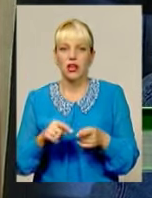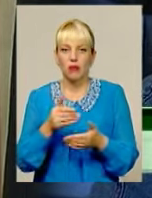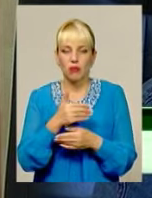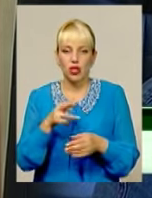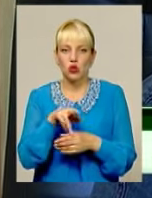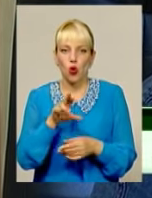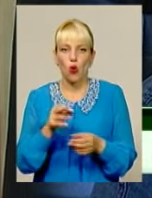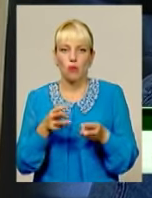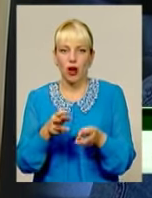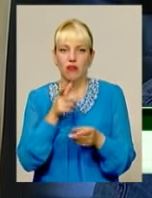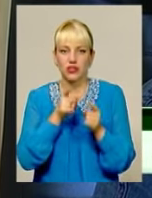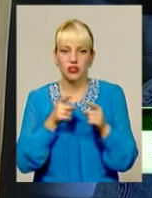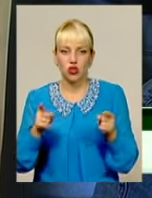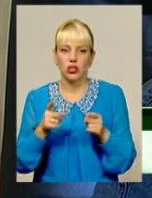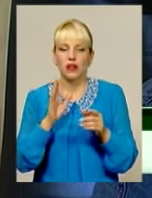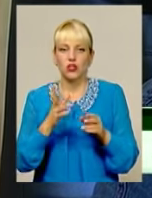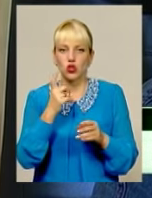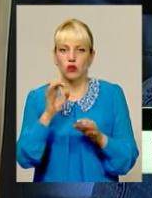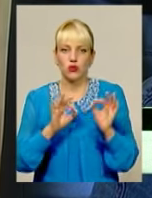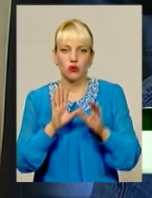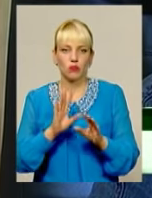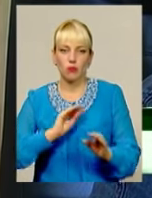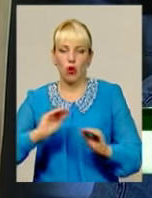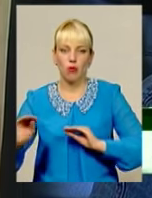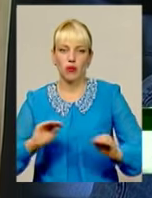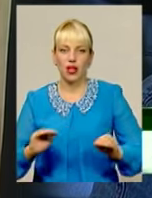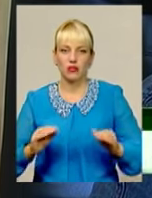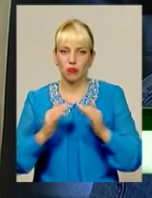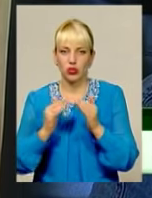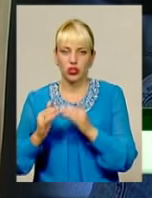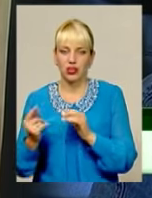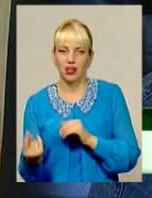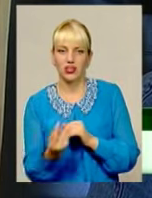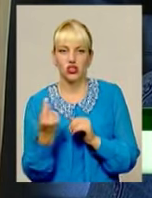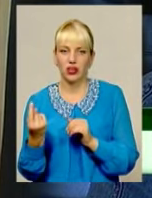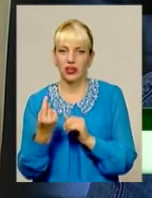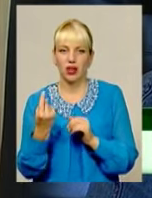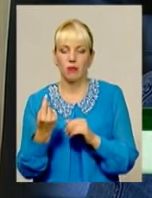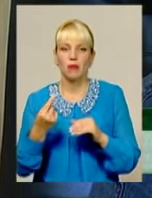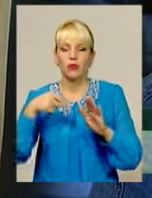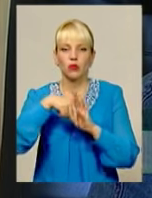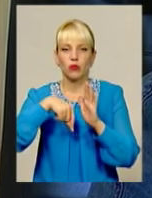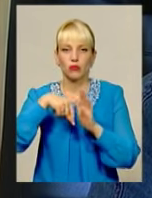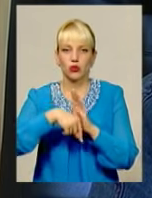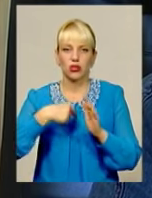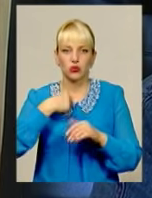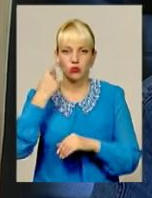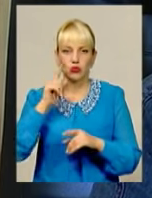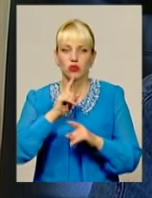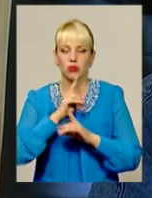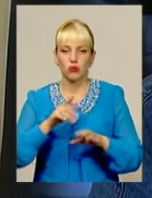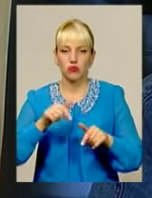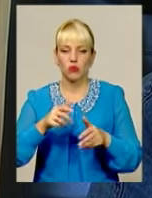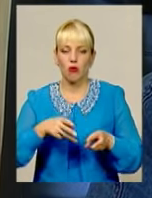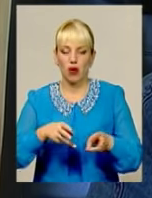-2017 року 100% обладнаємо всі житлові будинки лічильниками. Тобто, думаю, що вже не буде в